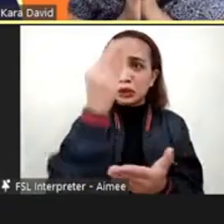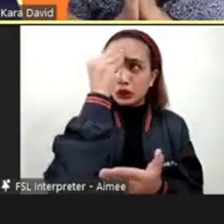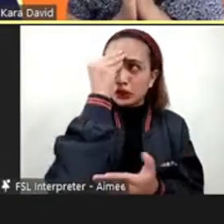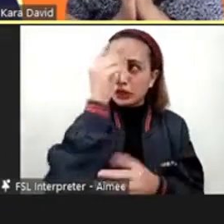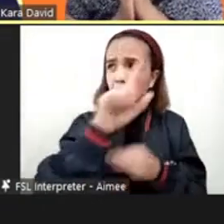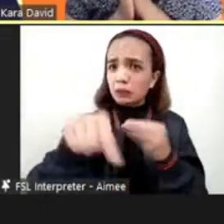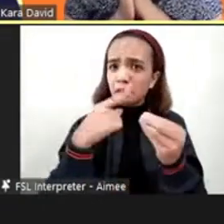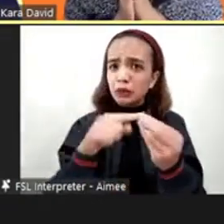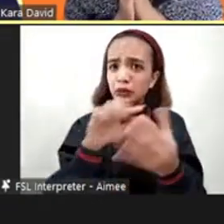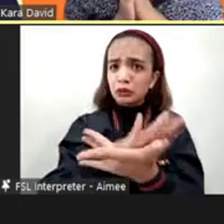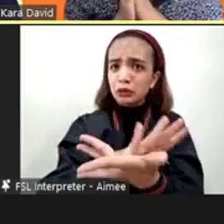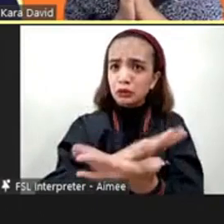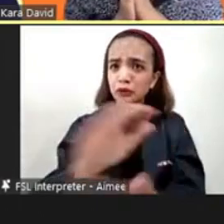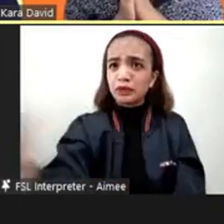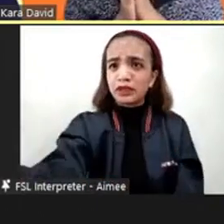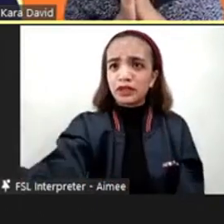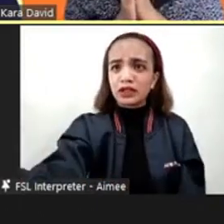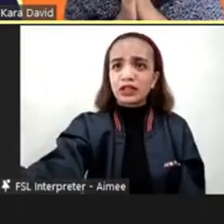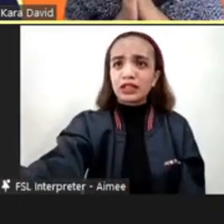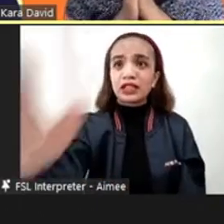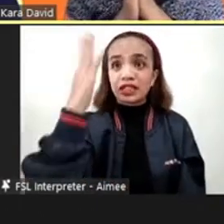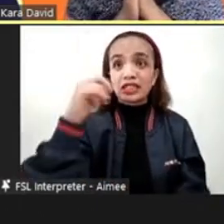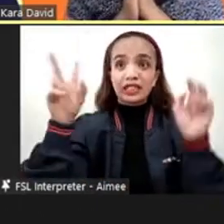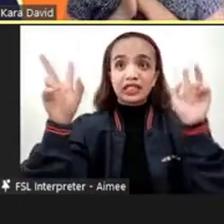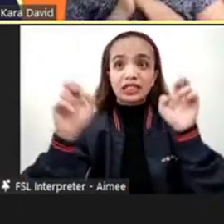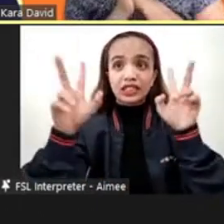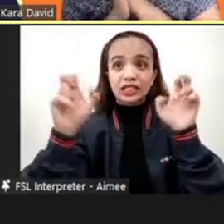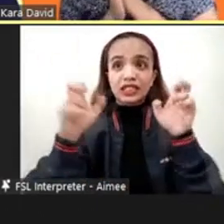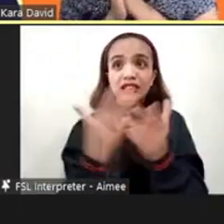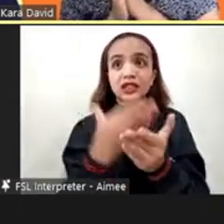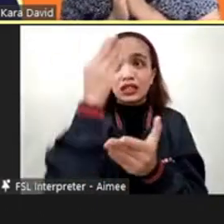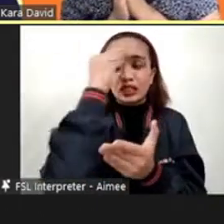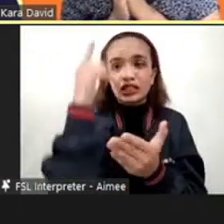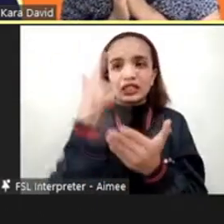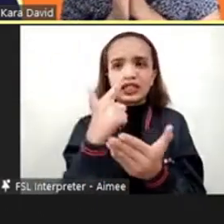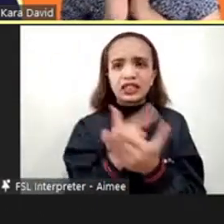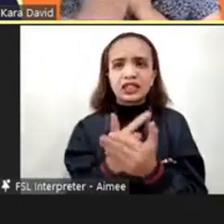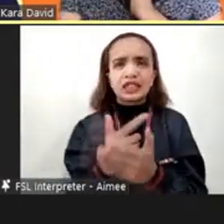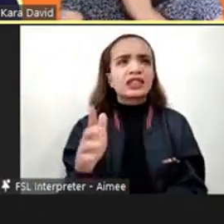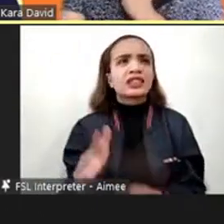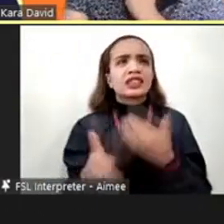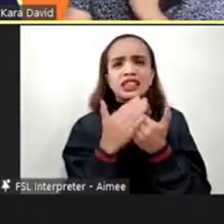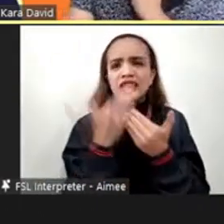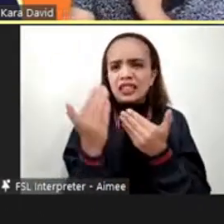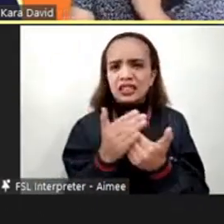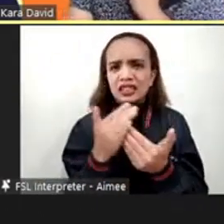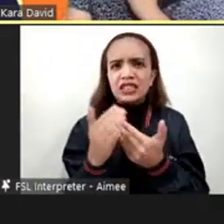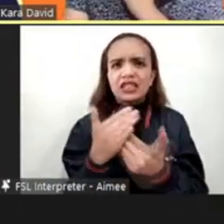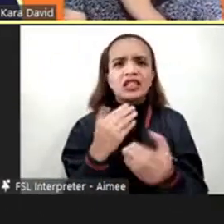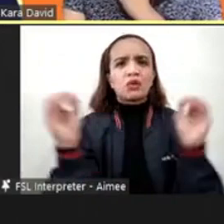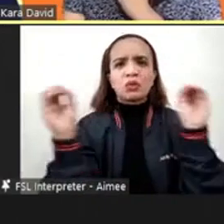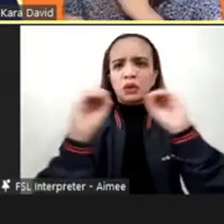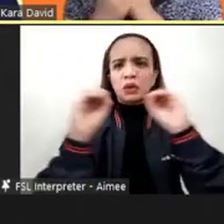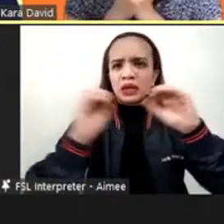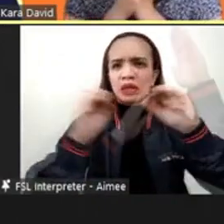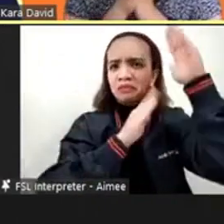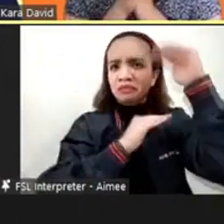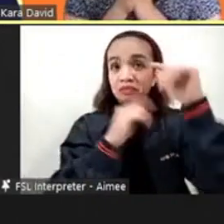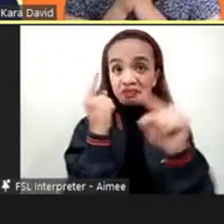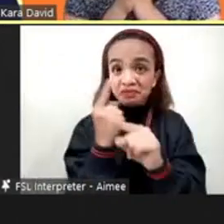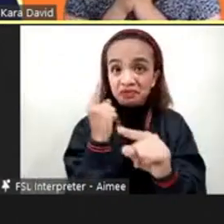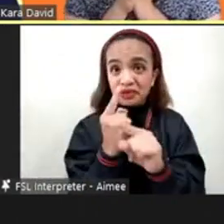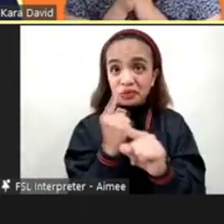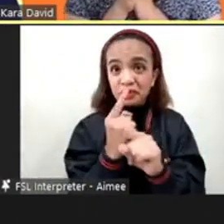Kasi lessons learned from COVID, di ba? Ang daling mawalan ng pag-asa, aminin natin, di ba? Ang daling nating mawalan ng pag-asa sa gitna